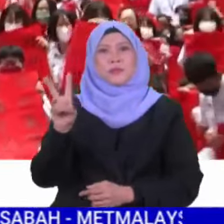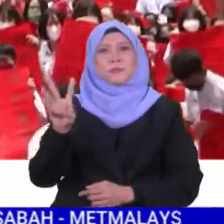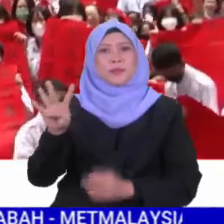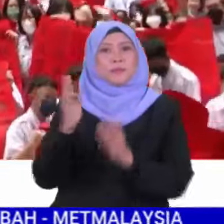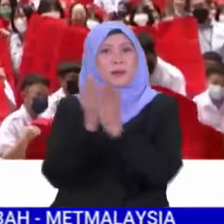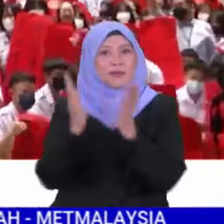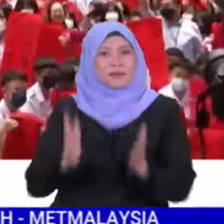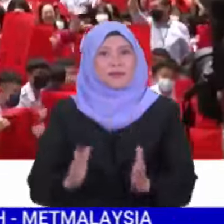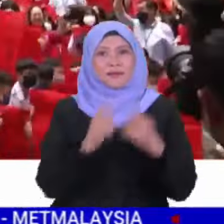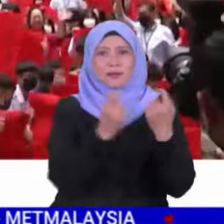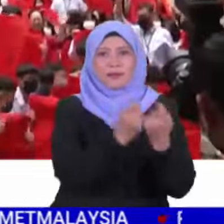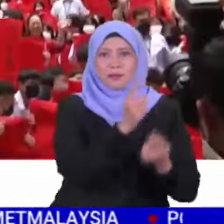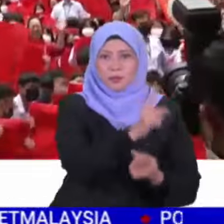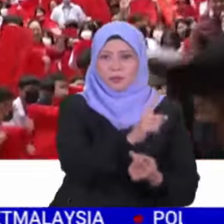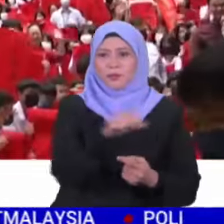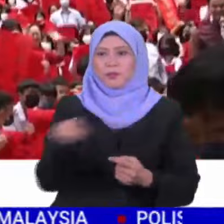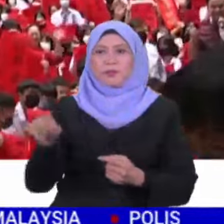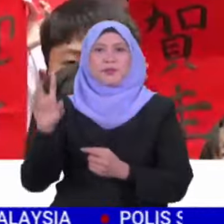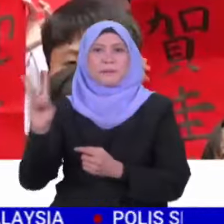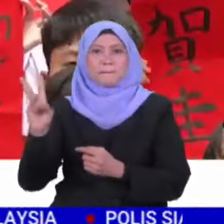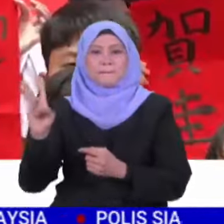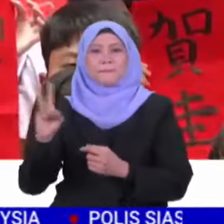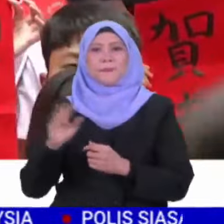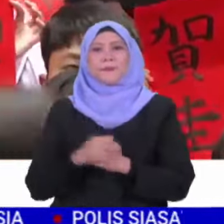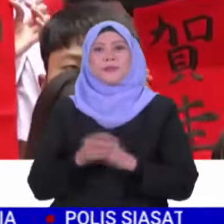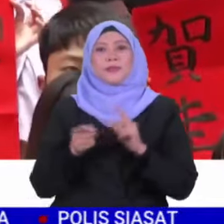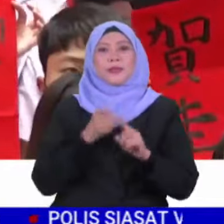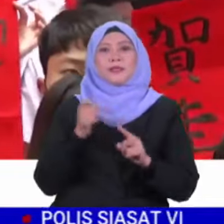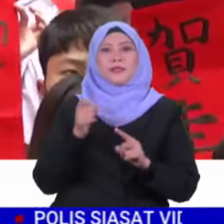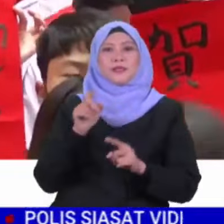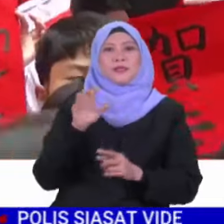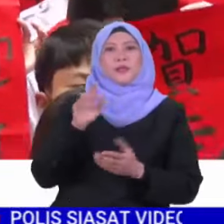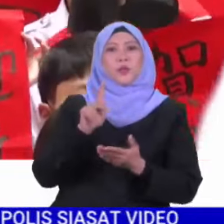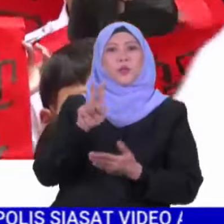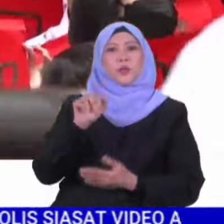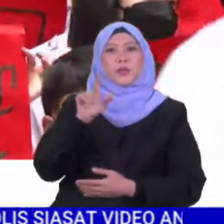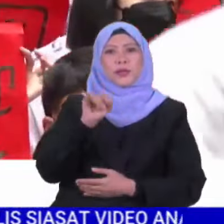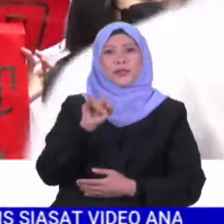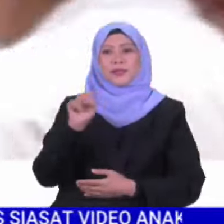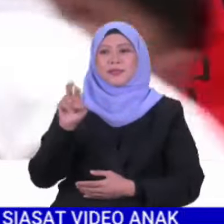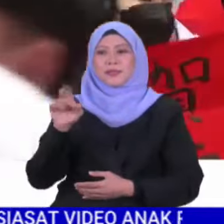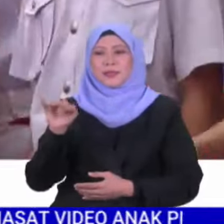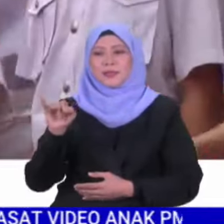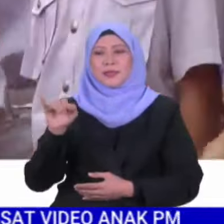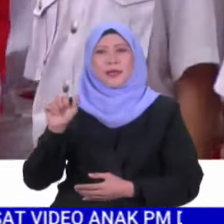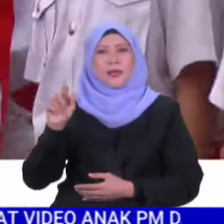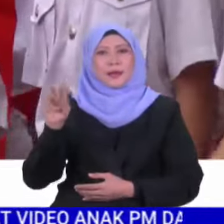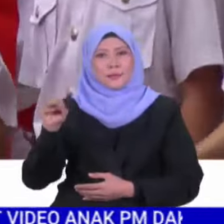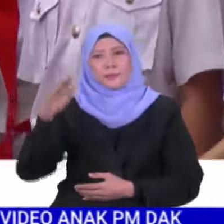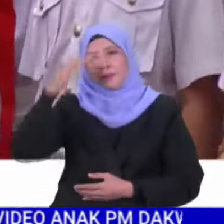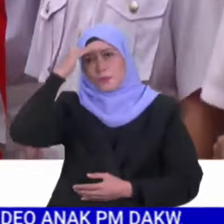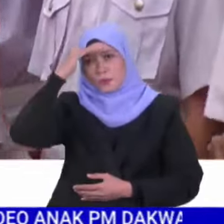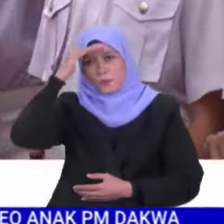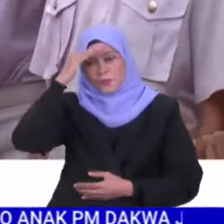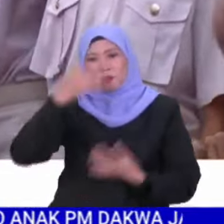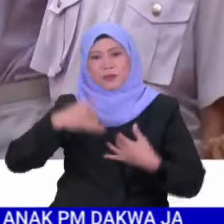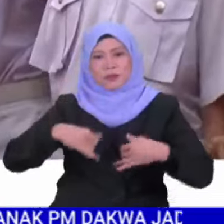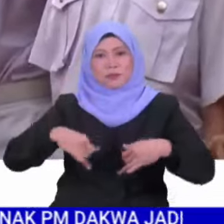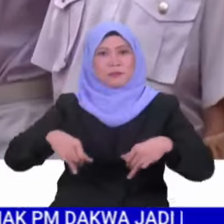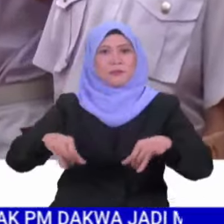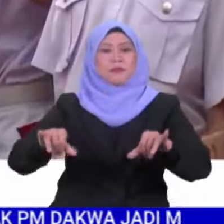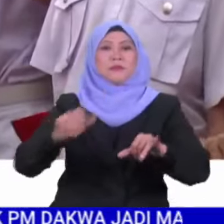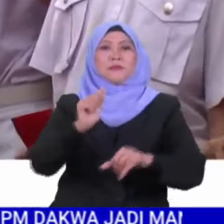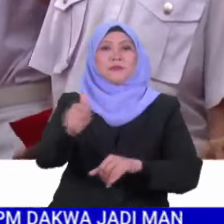13,264 pelajar tingkatan 1 hingga 6 dari kampus Kulai, Seri Alam dan Johor Bahru